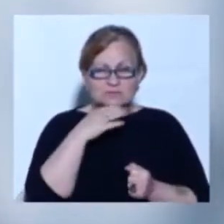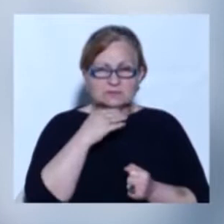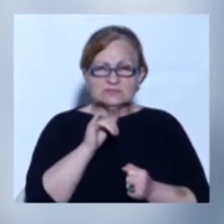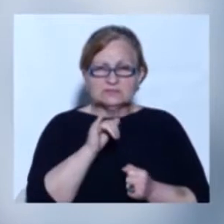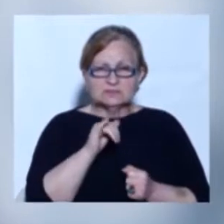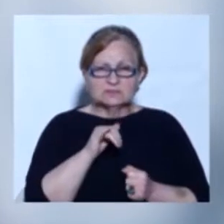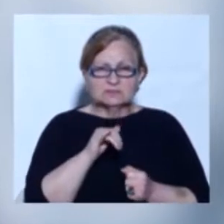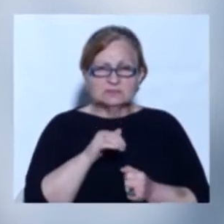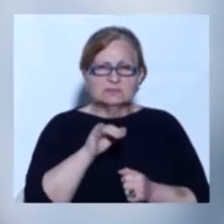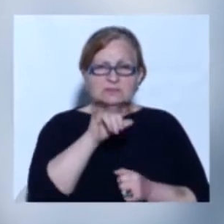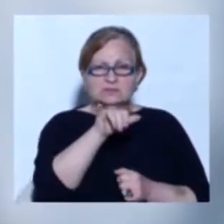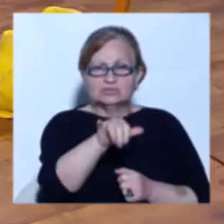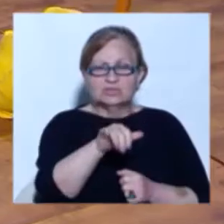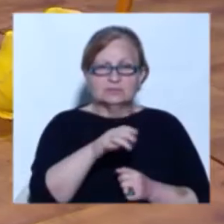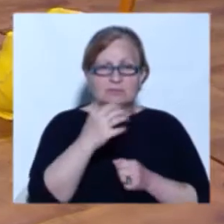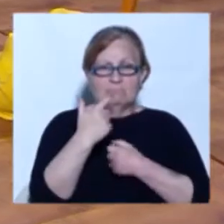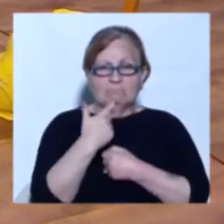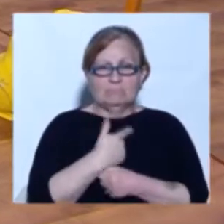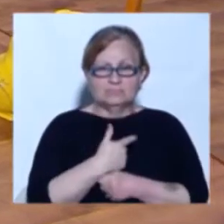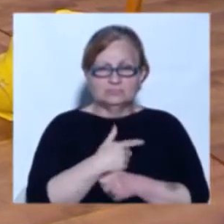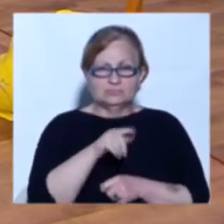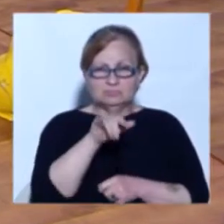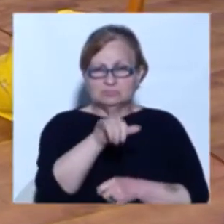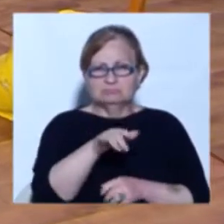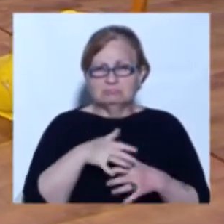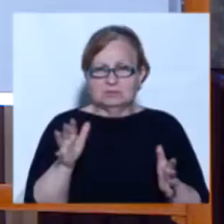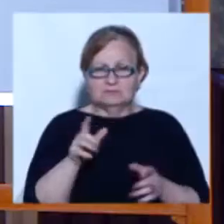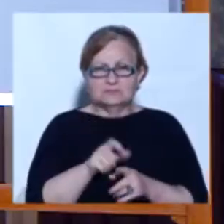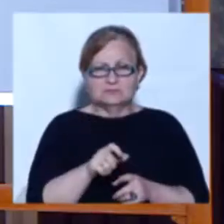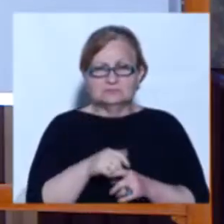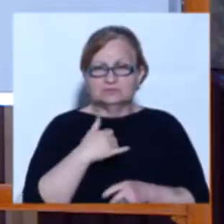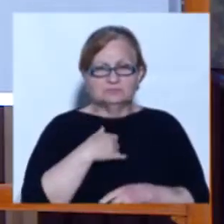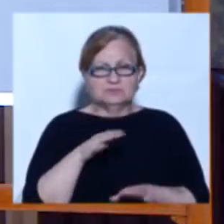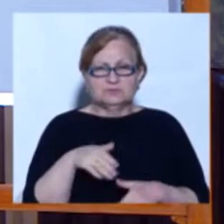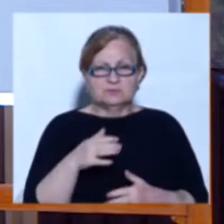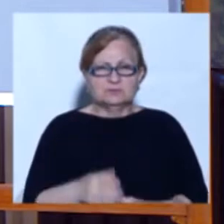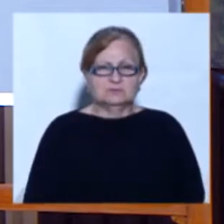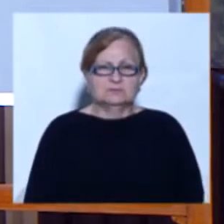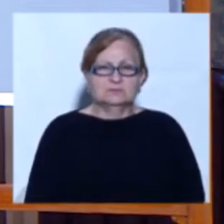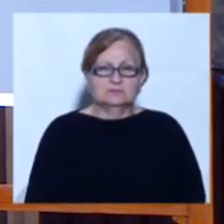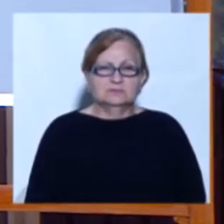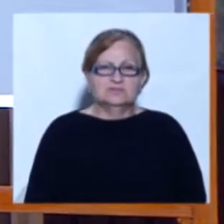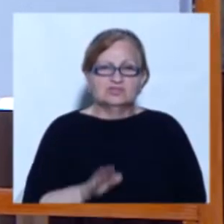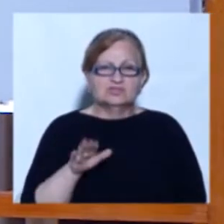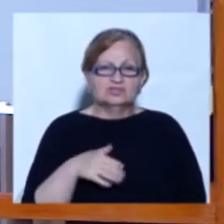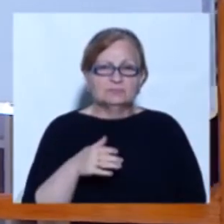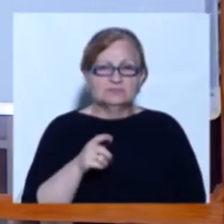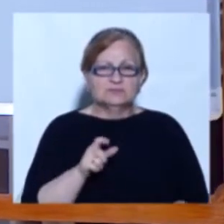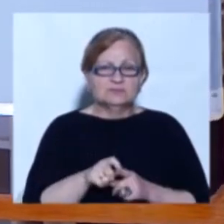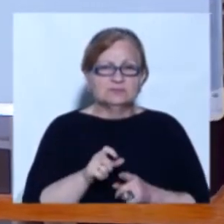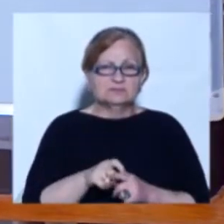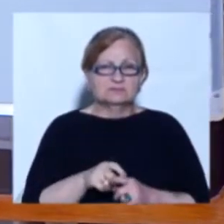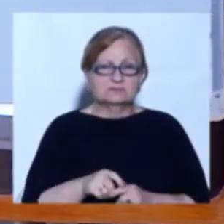შენთან? მგონი შენ მიგებ. ყინული ჩემთან არ არის. აბა ნახოთ შემდეგი